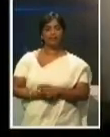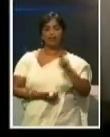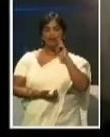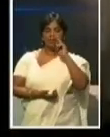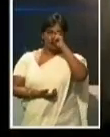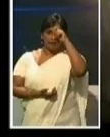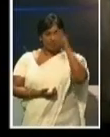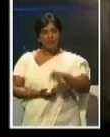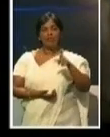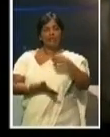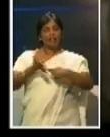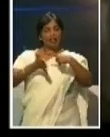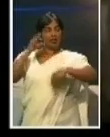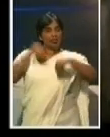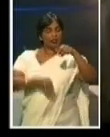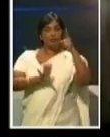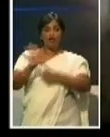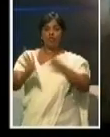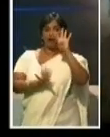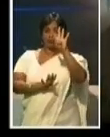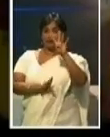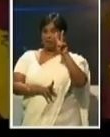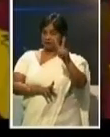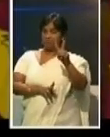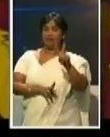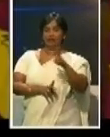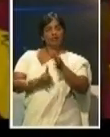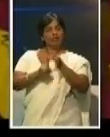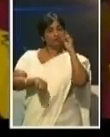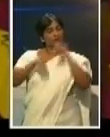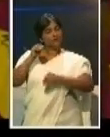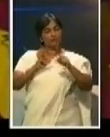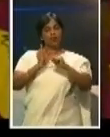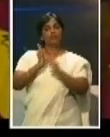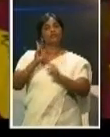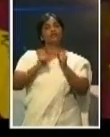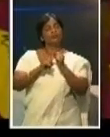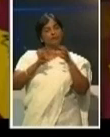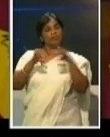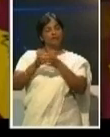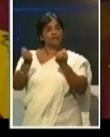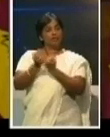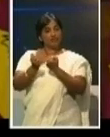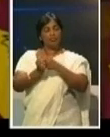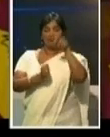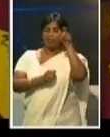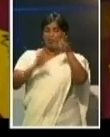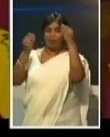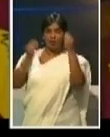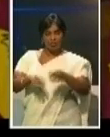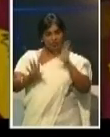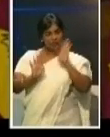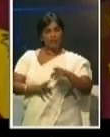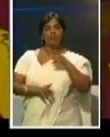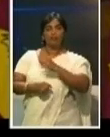රනිල් වික්‍රමසිංහ මහතාගේ දේශපාලන දිවිය වසර 42ක්. ජනාධිපතිවරණයේදී එක්සත් ජාතික පක්ෂයට සහාය පළ කළ අපේක්ෂකයා පරාජයට පත්